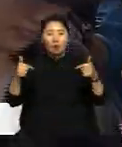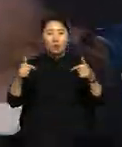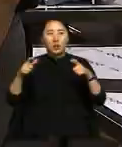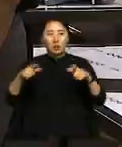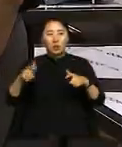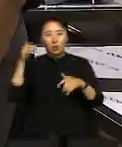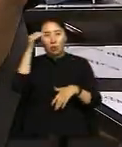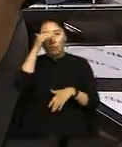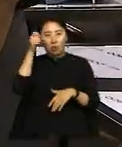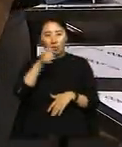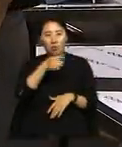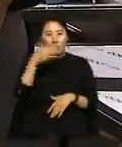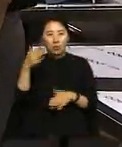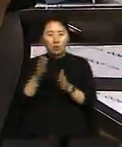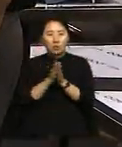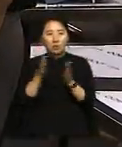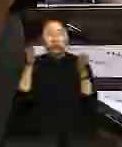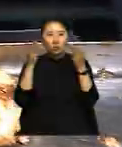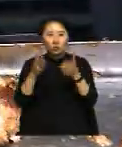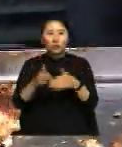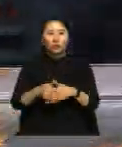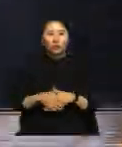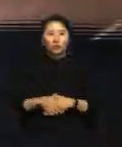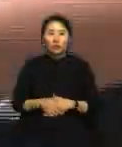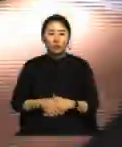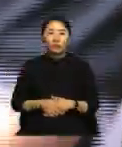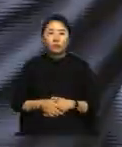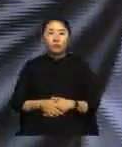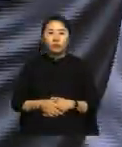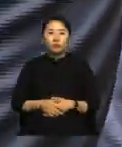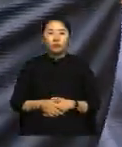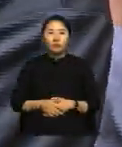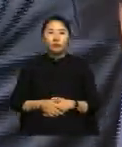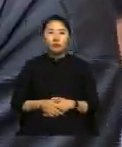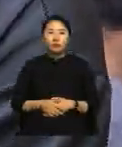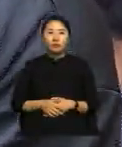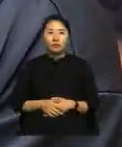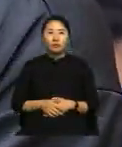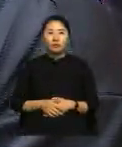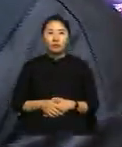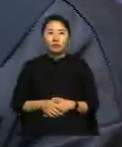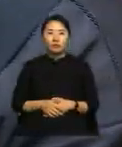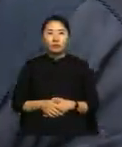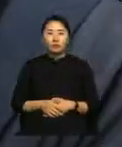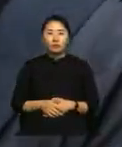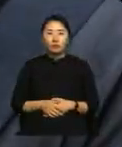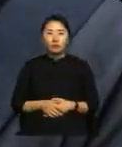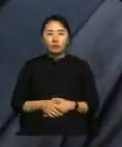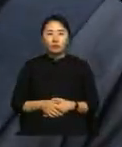지역 관광 명소로 도약할지 주목됩니다. 딜라이브 서울 경기 케이블TV 이상보입니다.